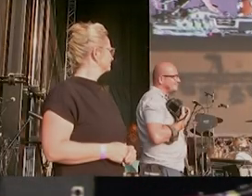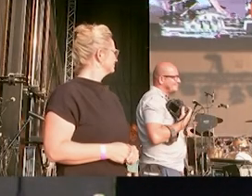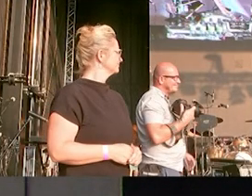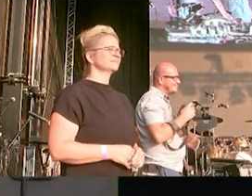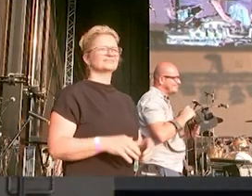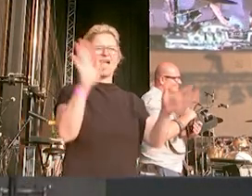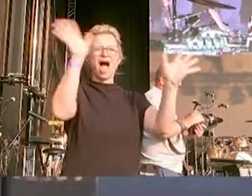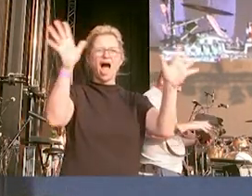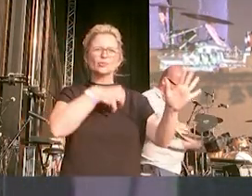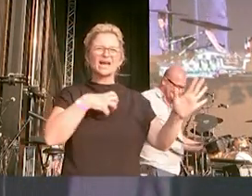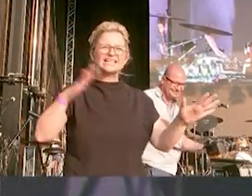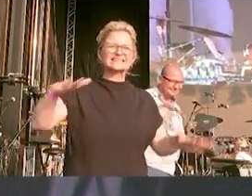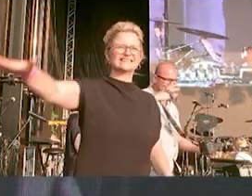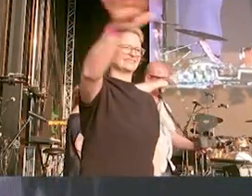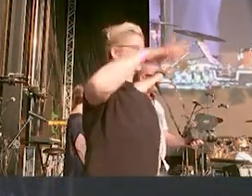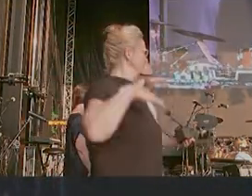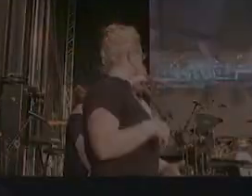Hallo Dresden!